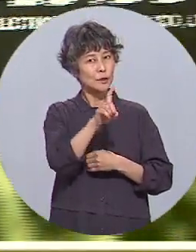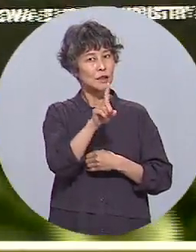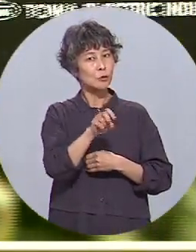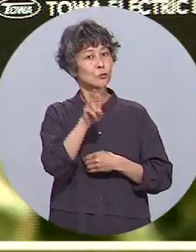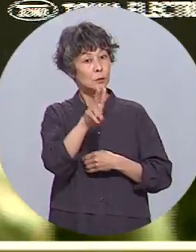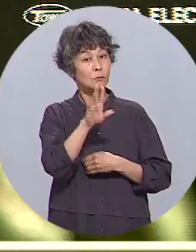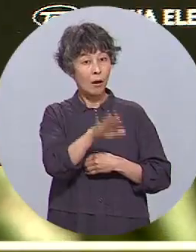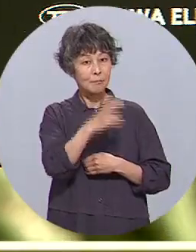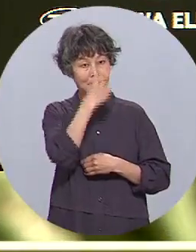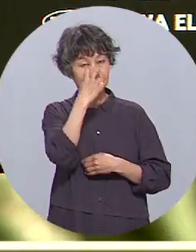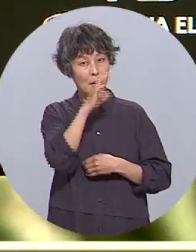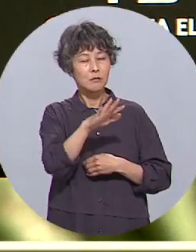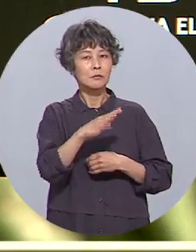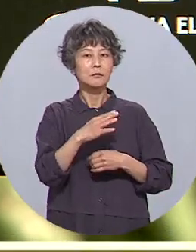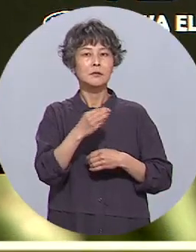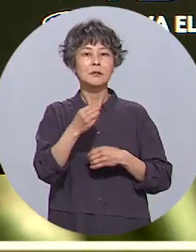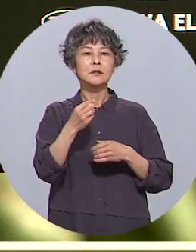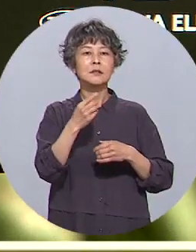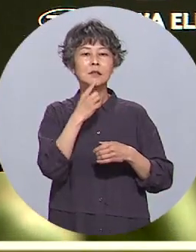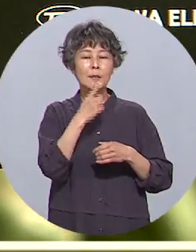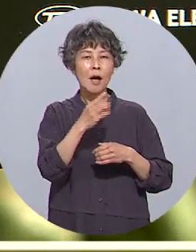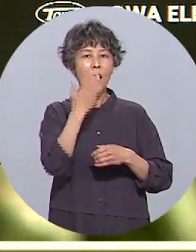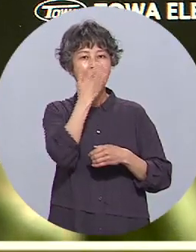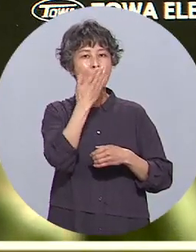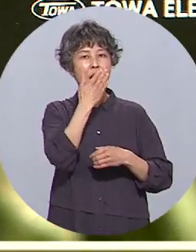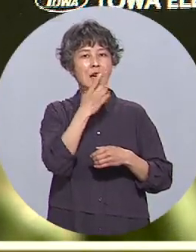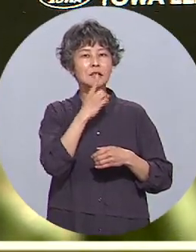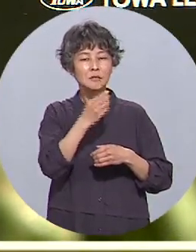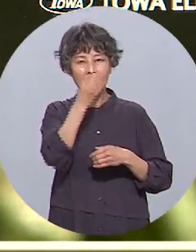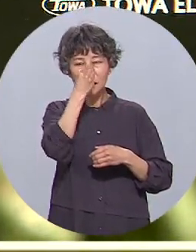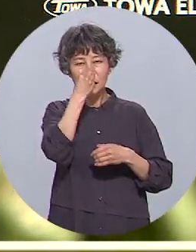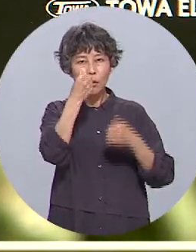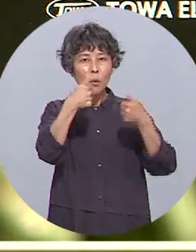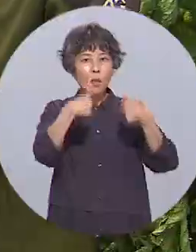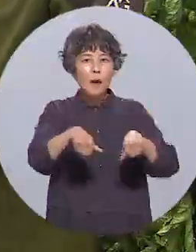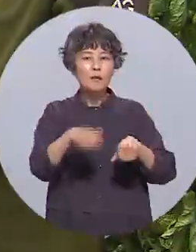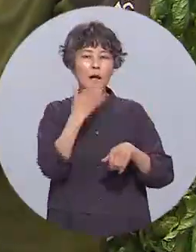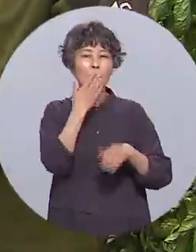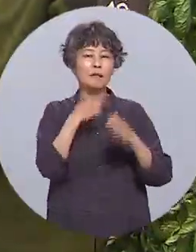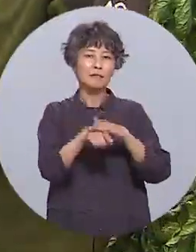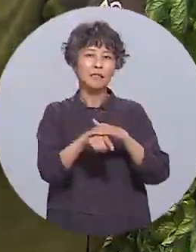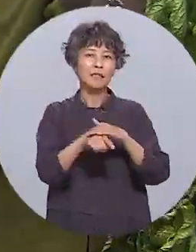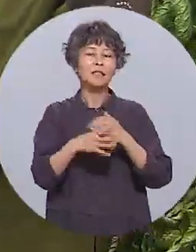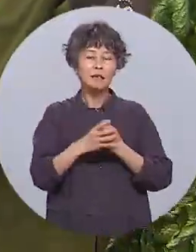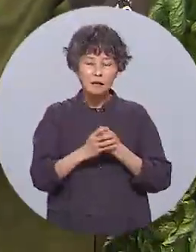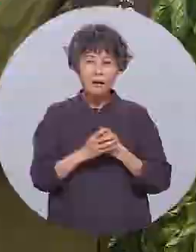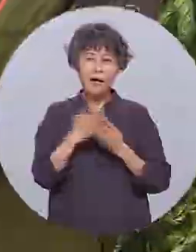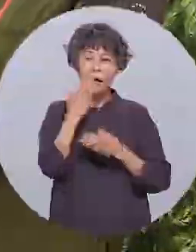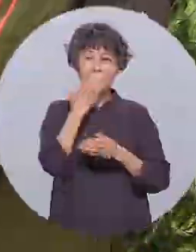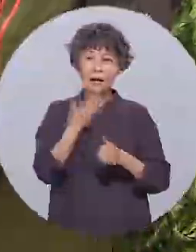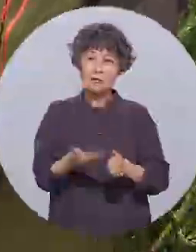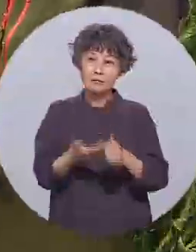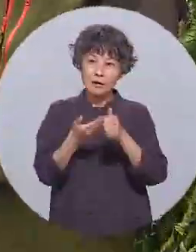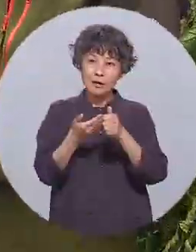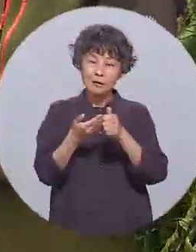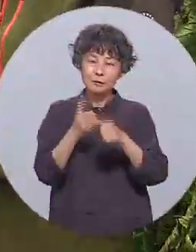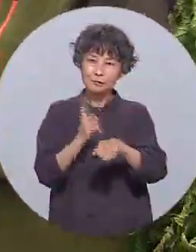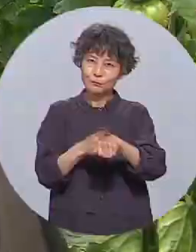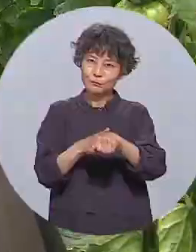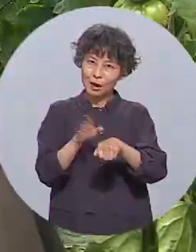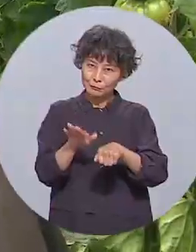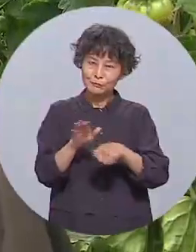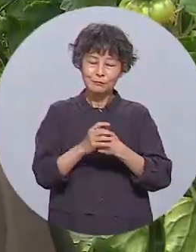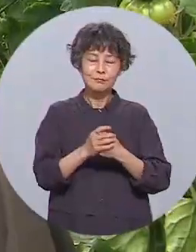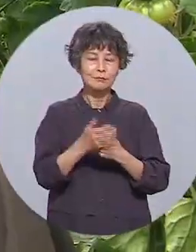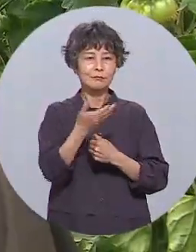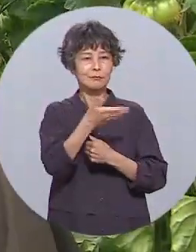もあってですね、いちごに近い甘さになってますね。 これ甘くするのにはなんかコツみたいなのがあるんです